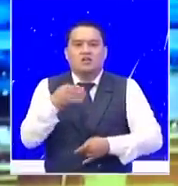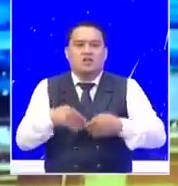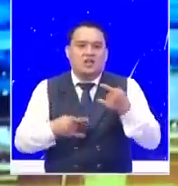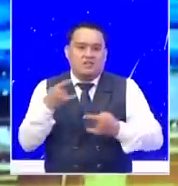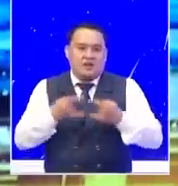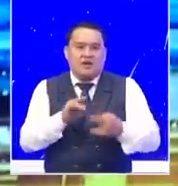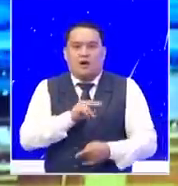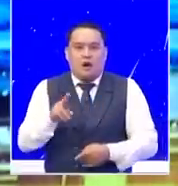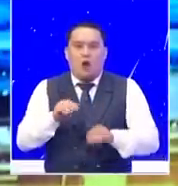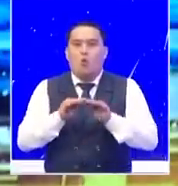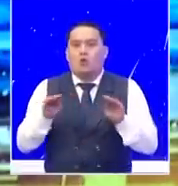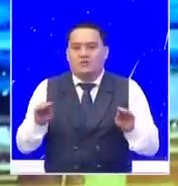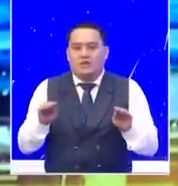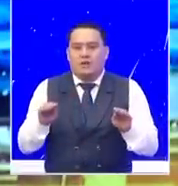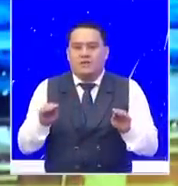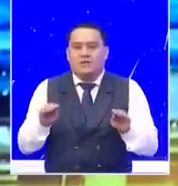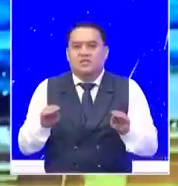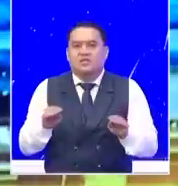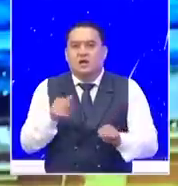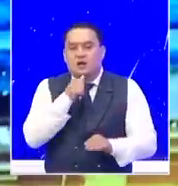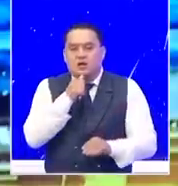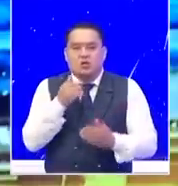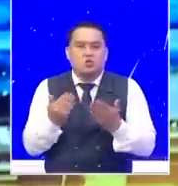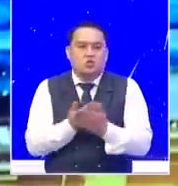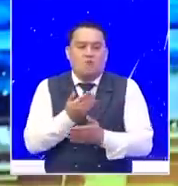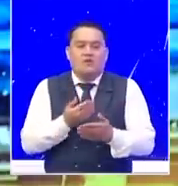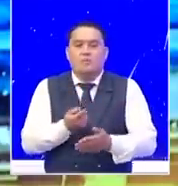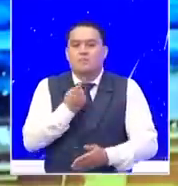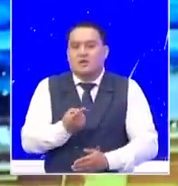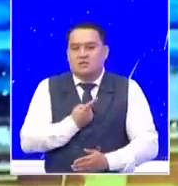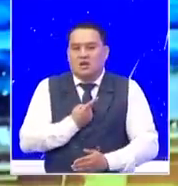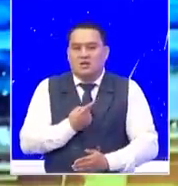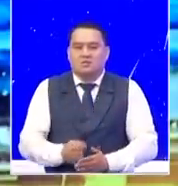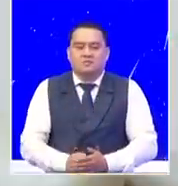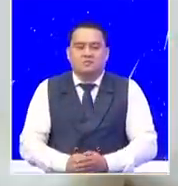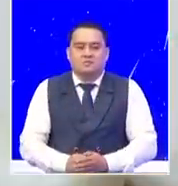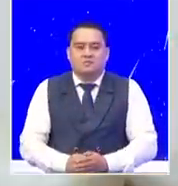на республиканский уровень. Экспериментатор, испытатель, новатор.